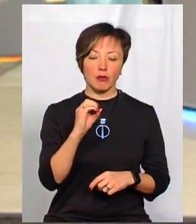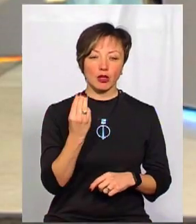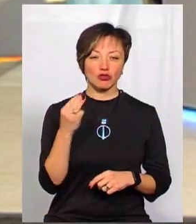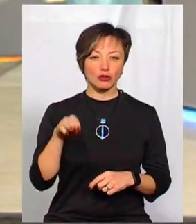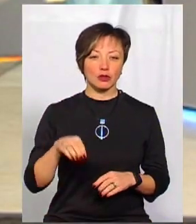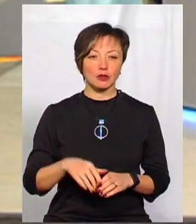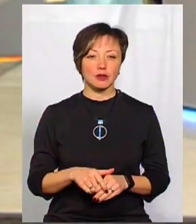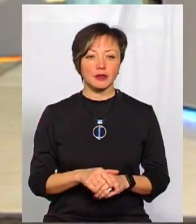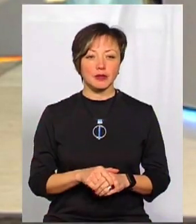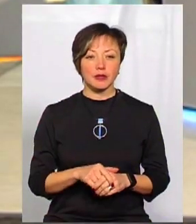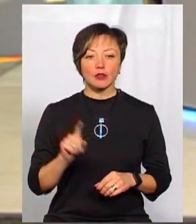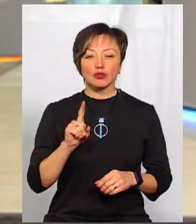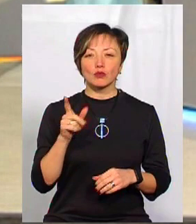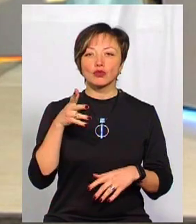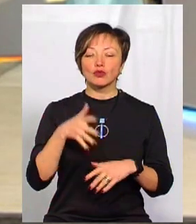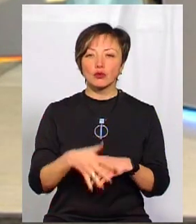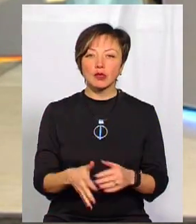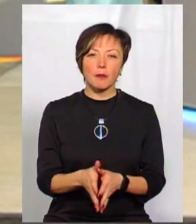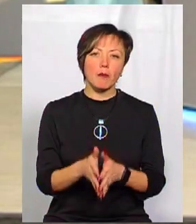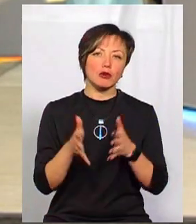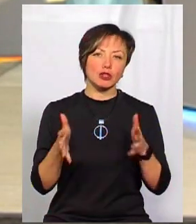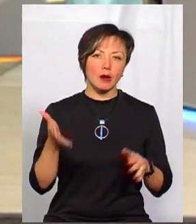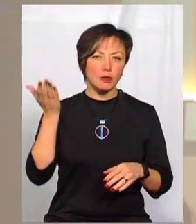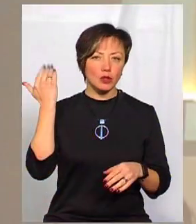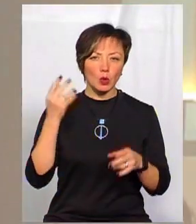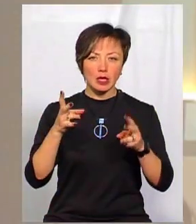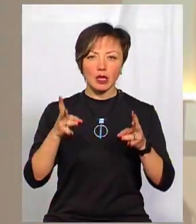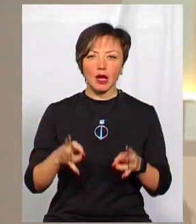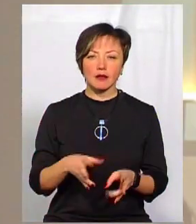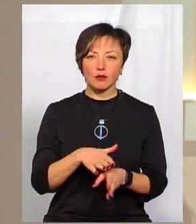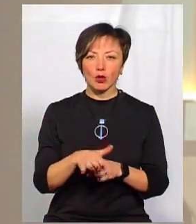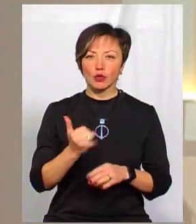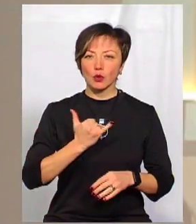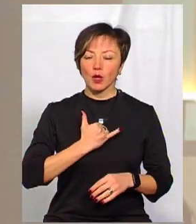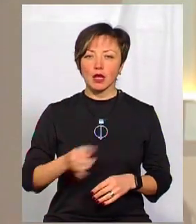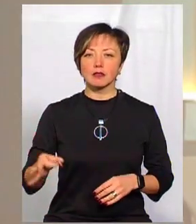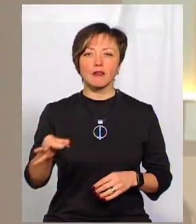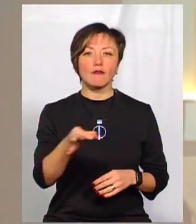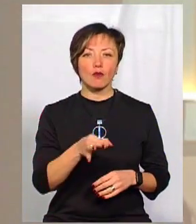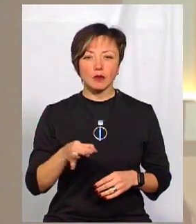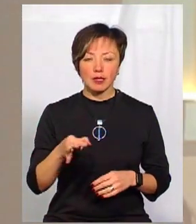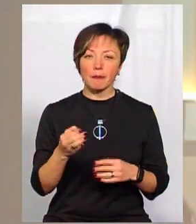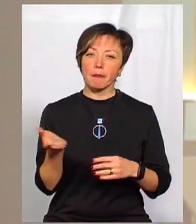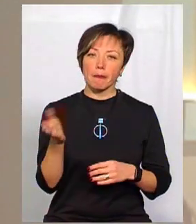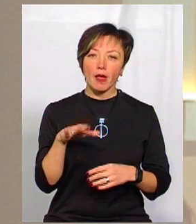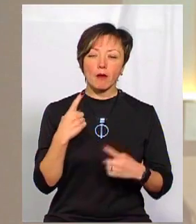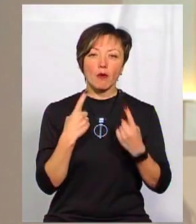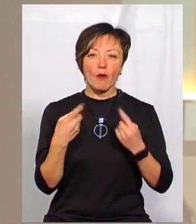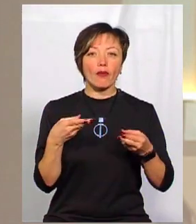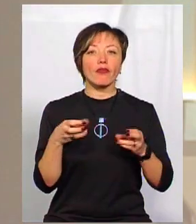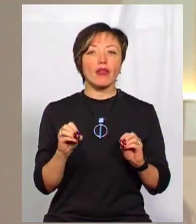Щоб зрозуміти масштаби тої трагедії, яка відбулася у нас на Хмельниччині, поговоримо,